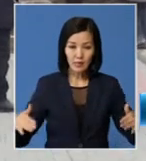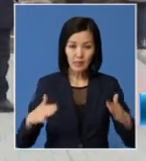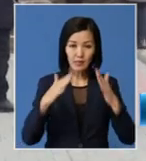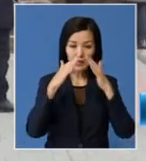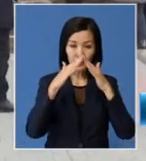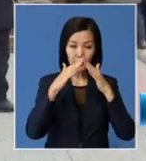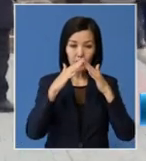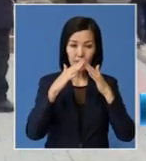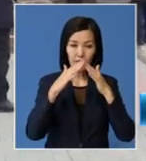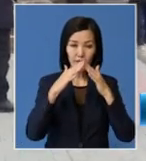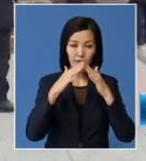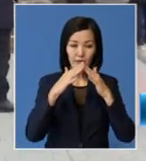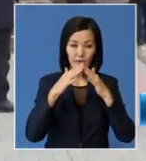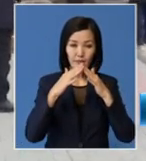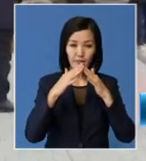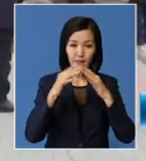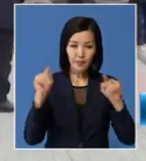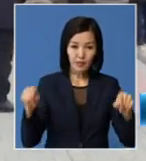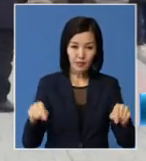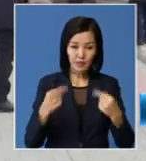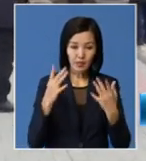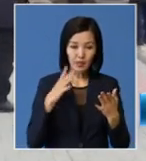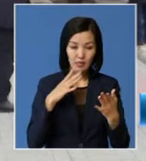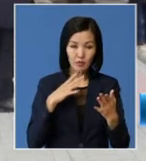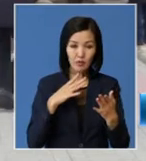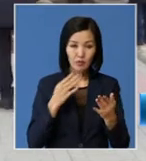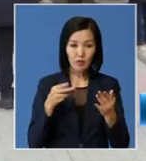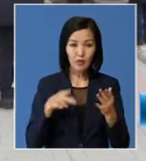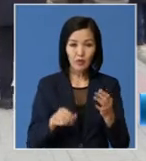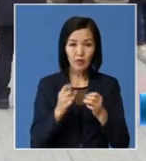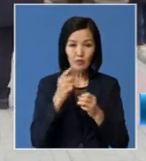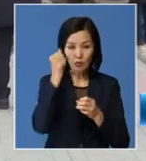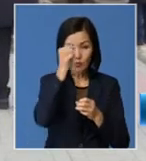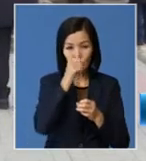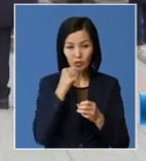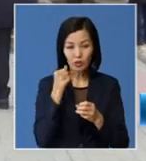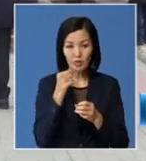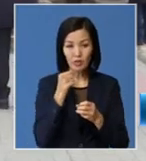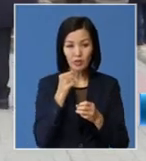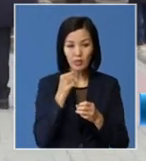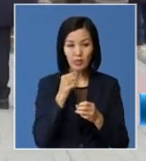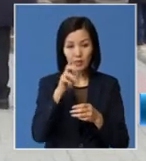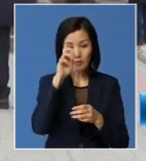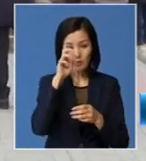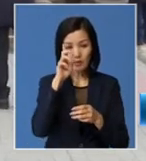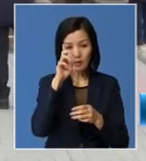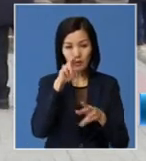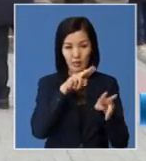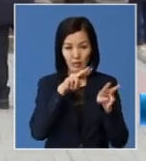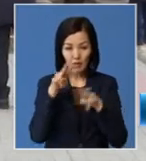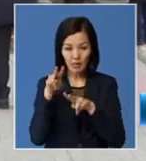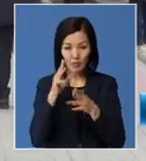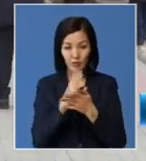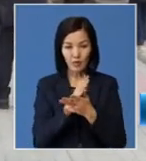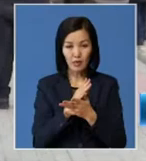кезекті неден өткізілген болатын. Енді міне өздеріңіз көріп тұрсыздар, ол 2011 жылы мемлекеттің қарауында 2011